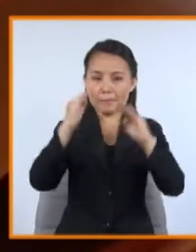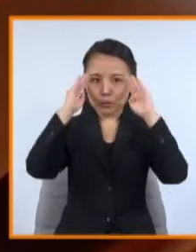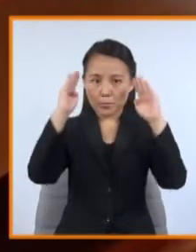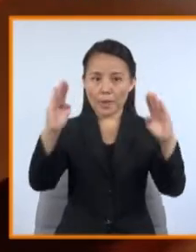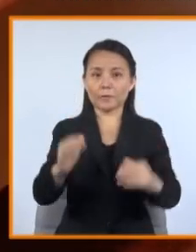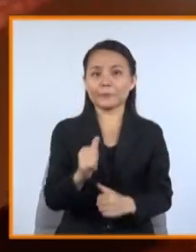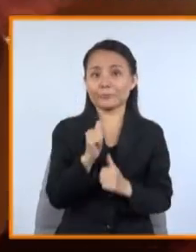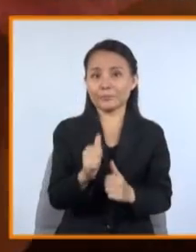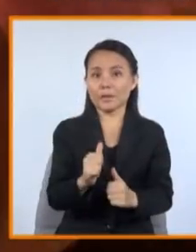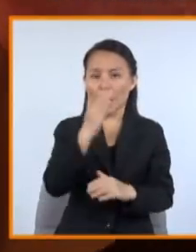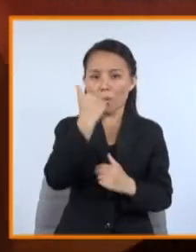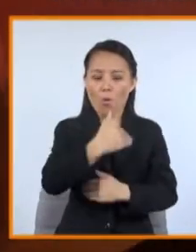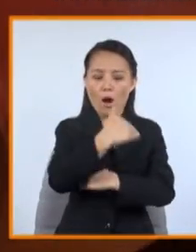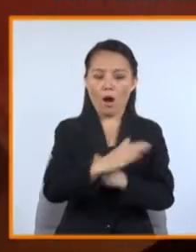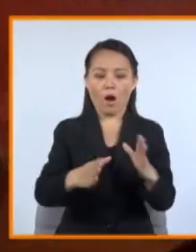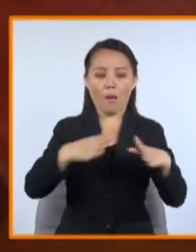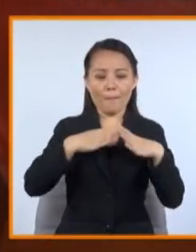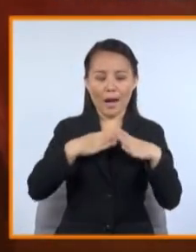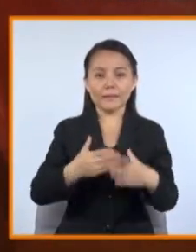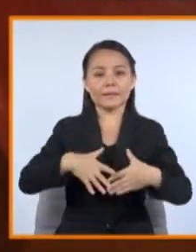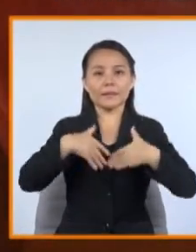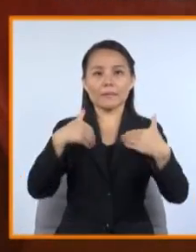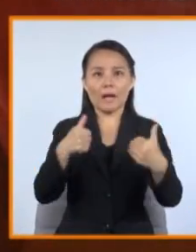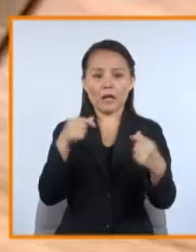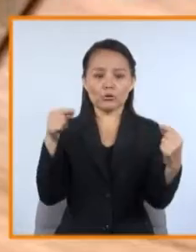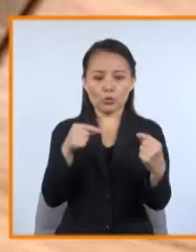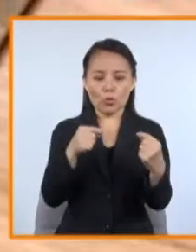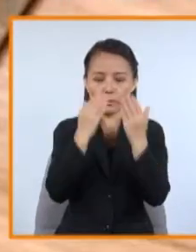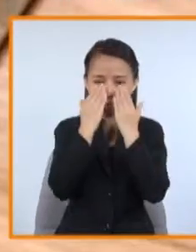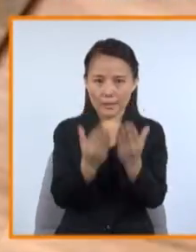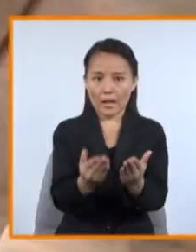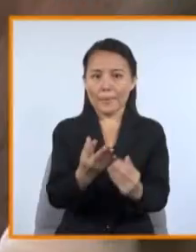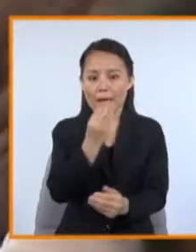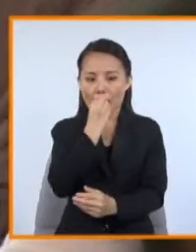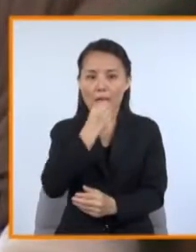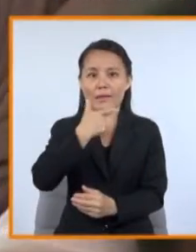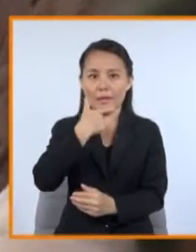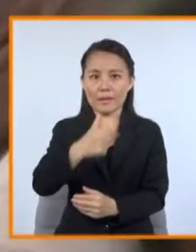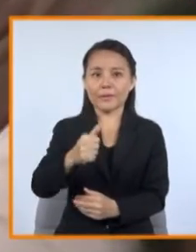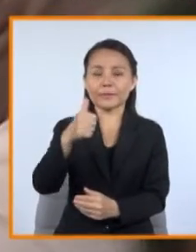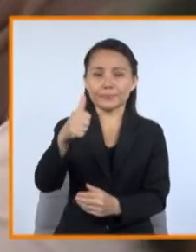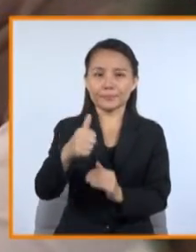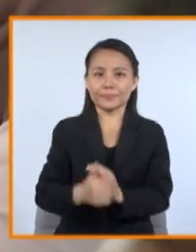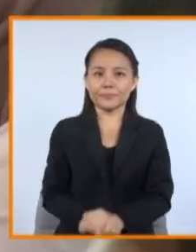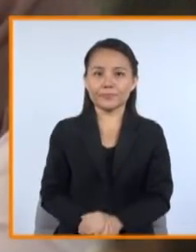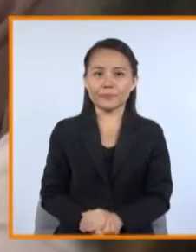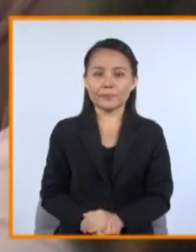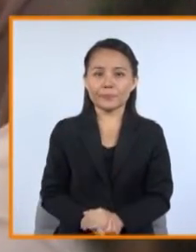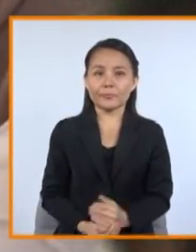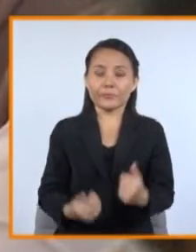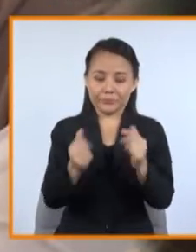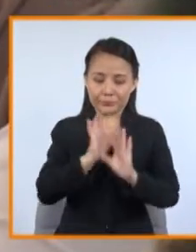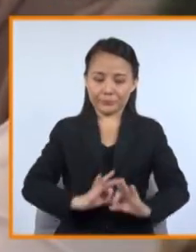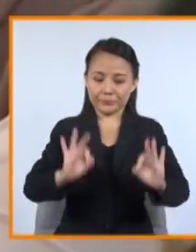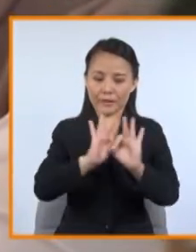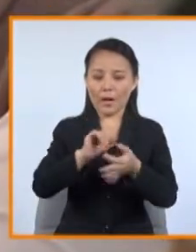อดเยี่ยมนอกจากห้องพักที่สะดวกสบายถูกต้องตามหลักศาสนาอาหารก็อร่อยอีกด้วยหัวใจของ